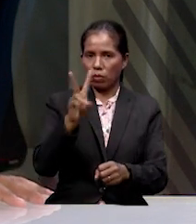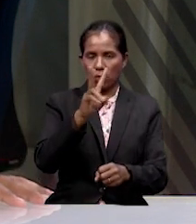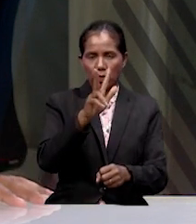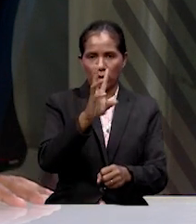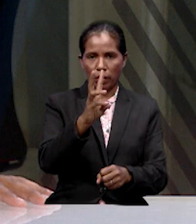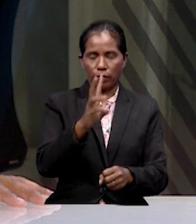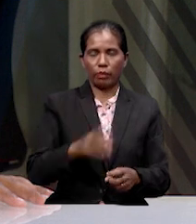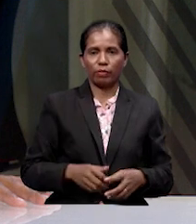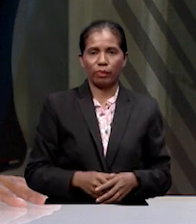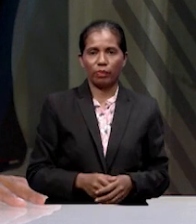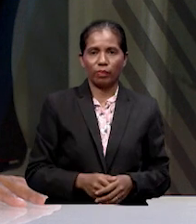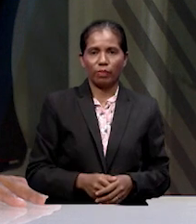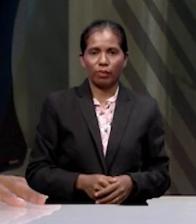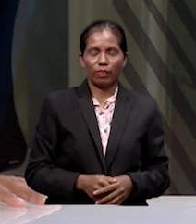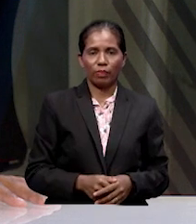enen.